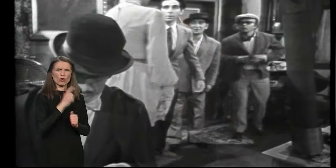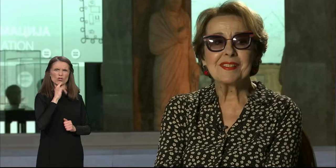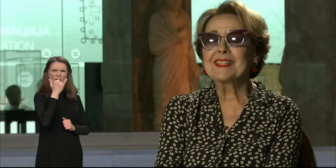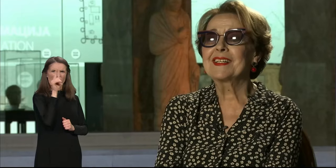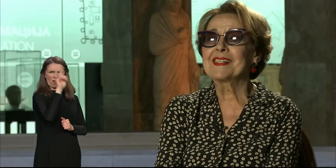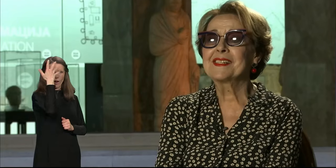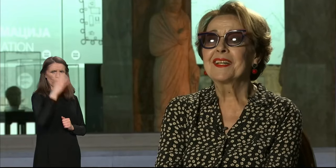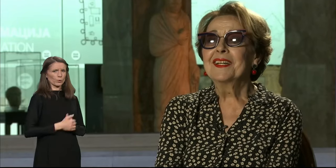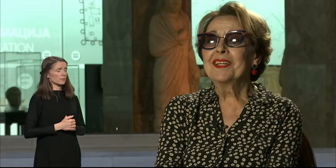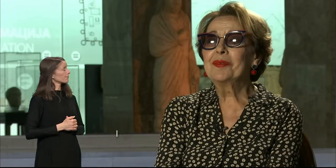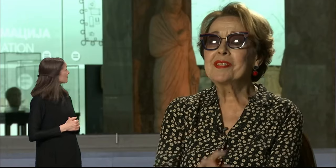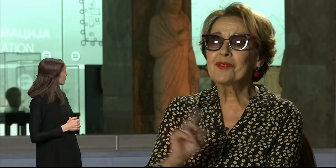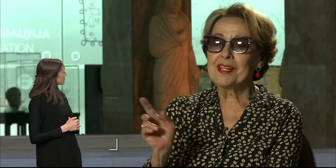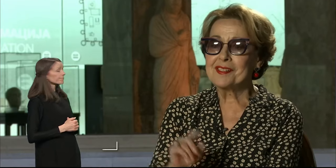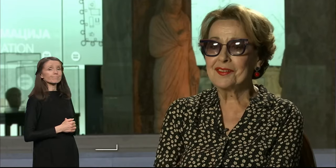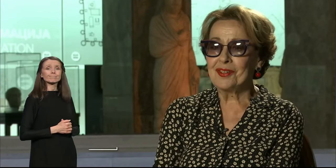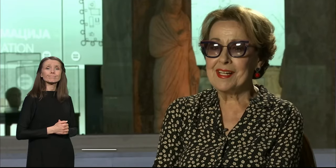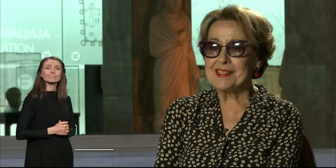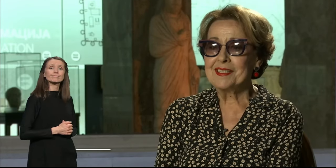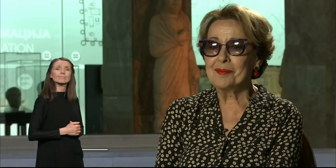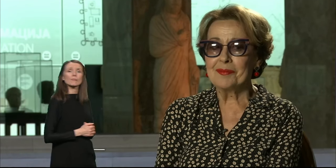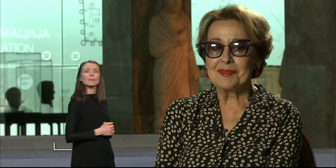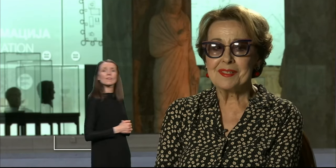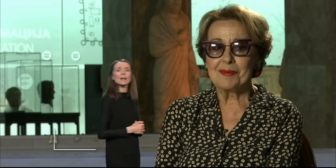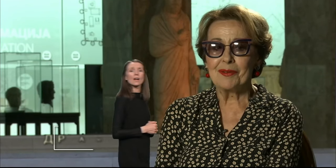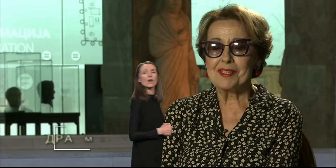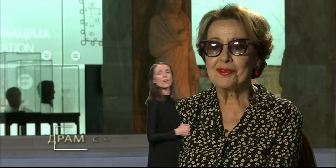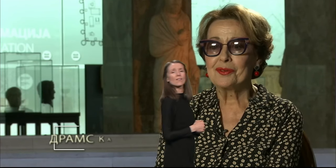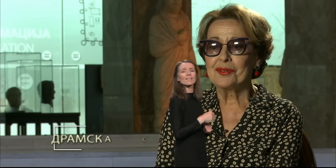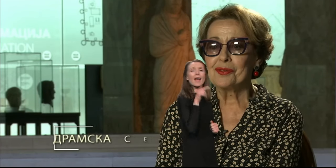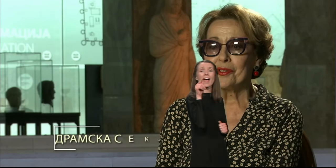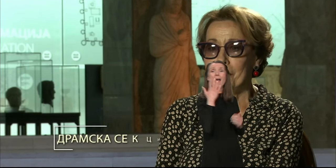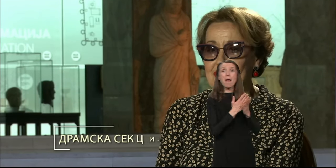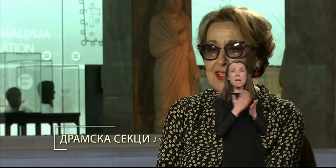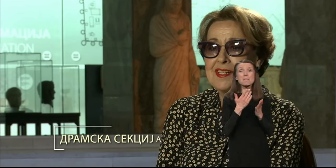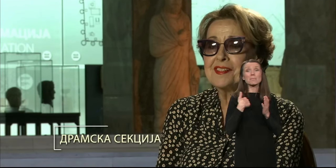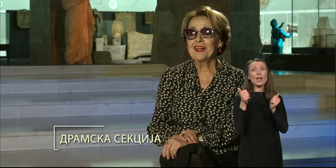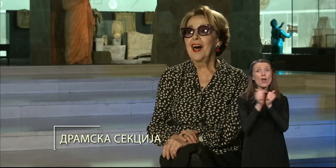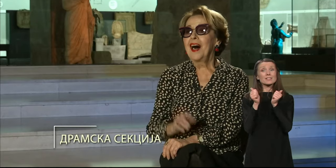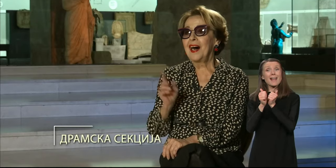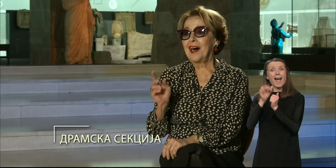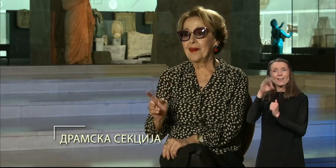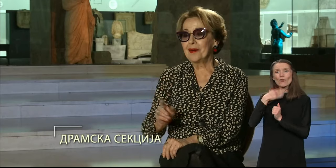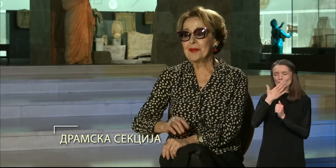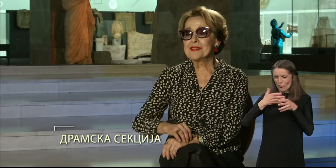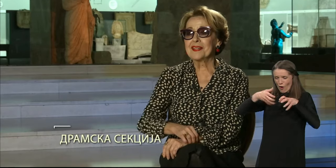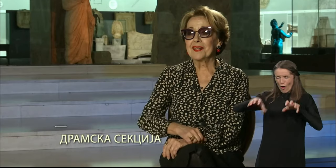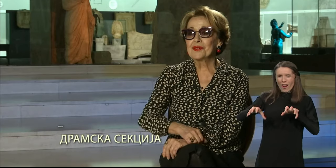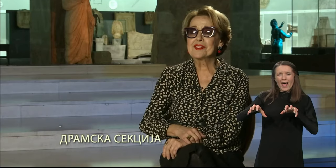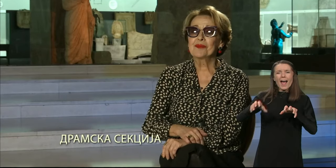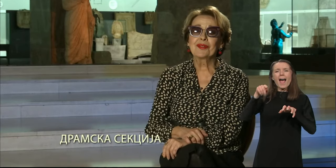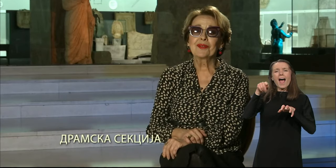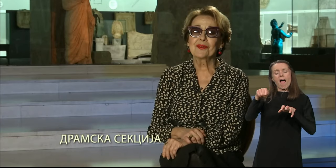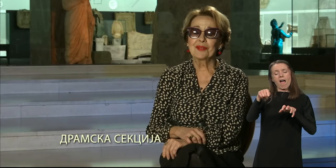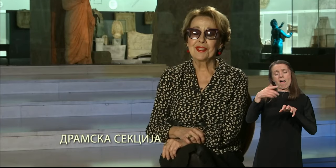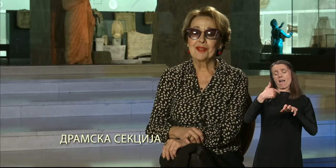Mi smo ista generacija i bili smo razred do razreda. Ja sam bila u razredu koji je učio nemački jezik, a Peca Ejdus